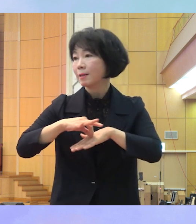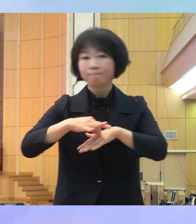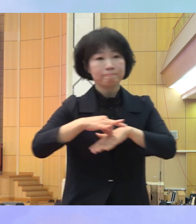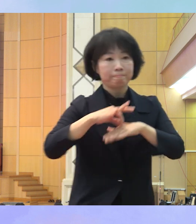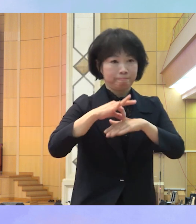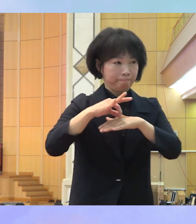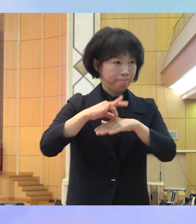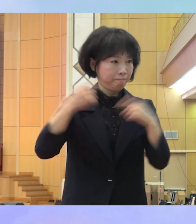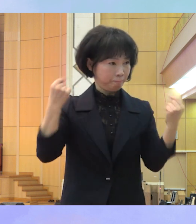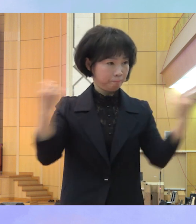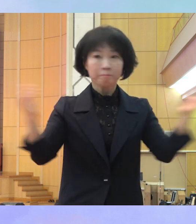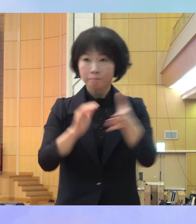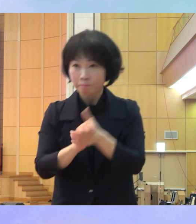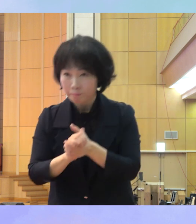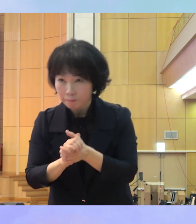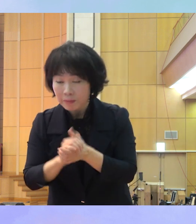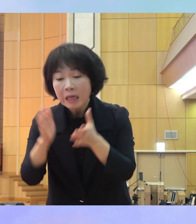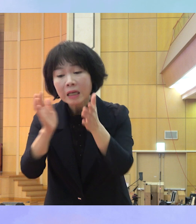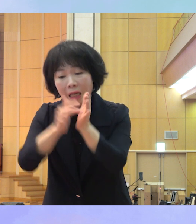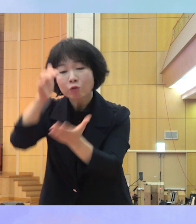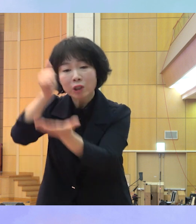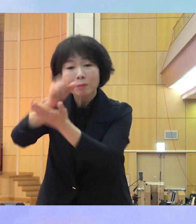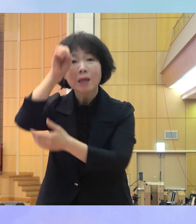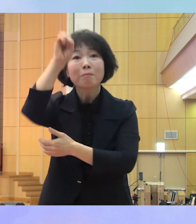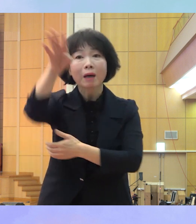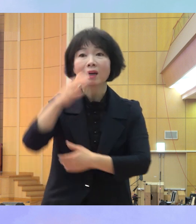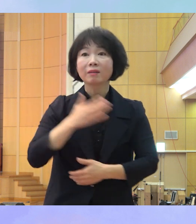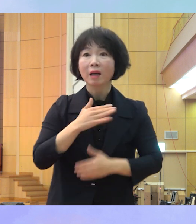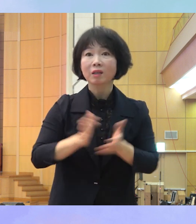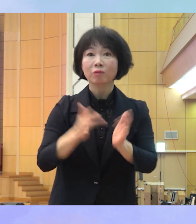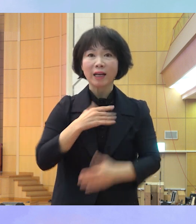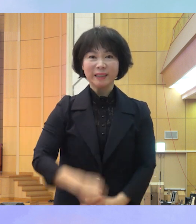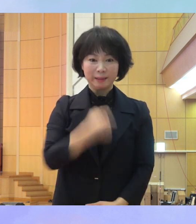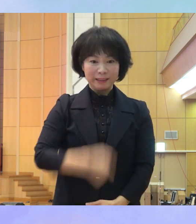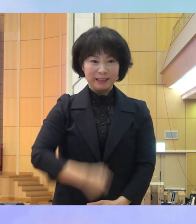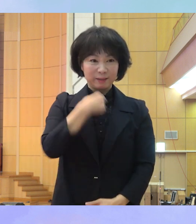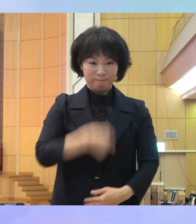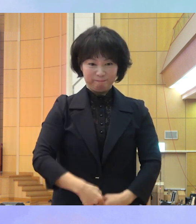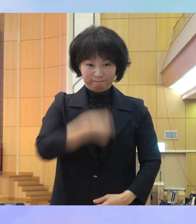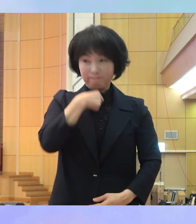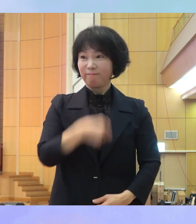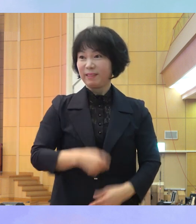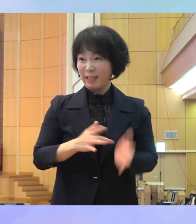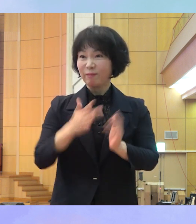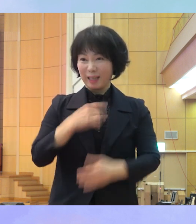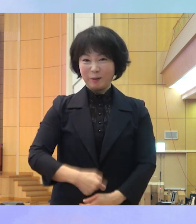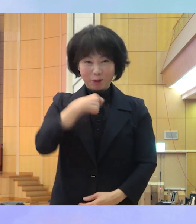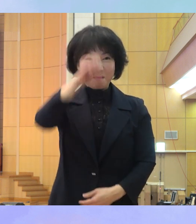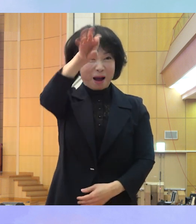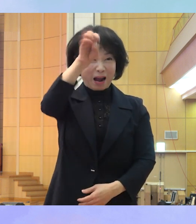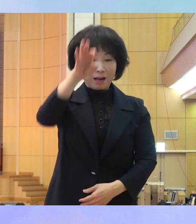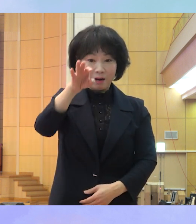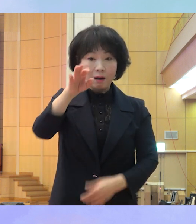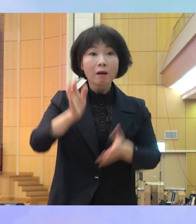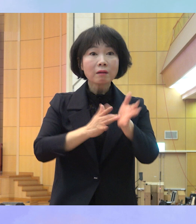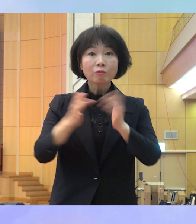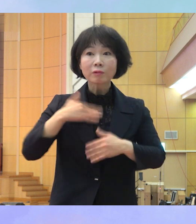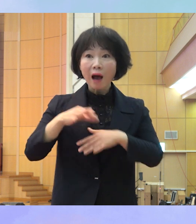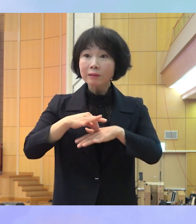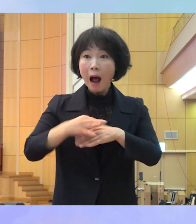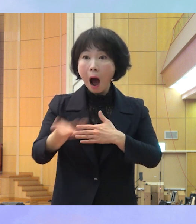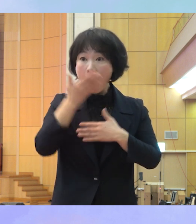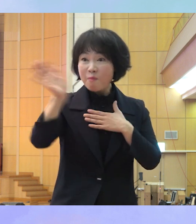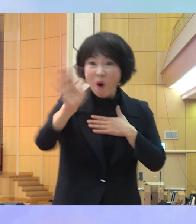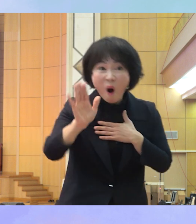53절에 예수께서 이르시되 내가 진실로 진실로 너에게 이르노니 인자의 살을